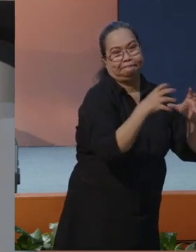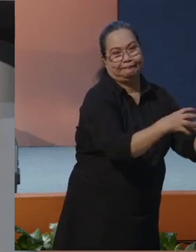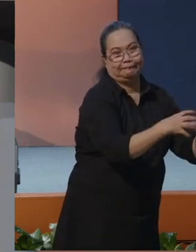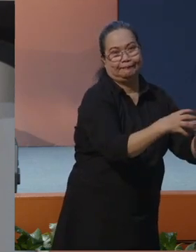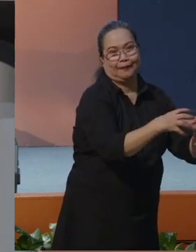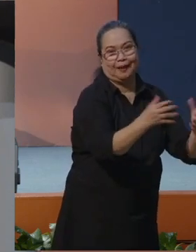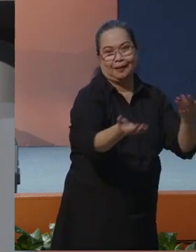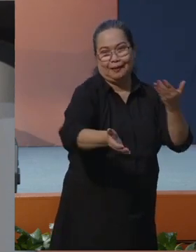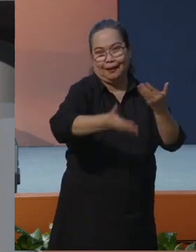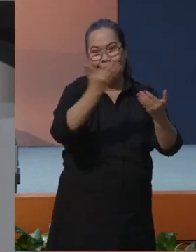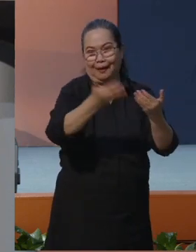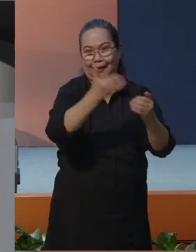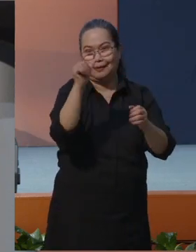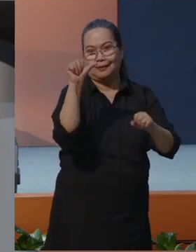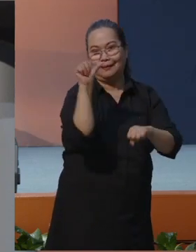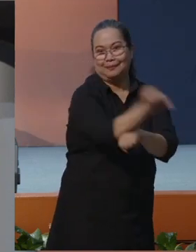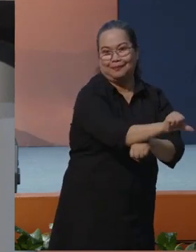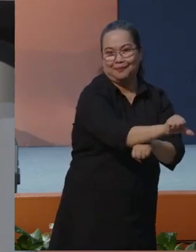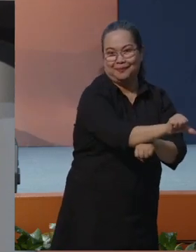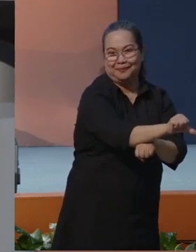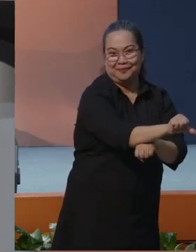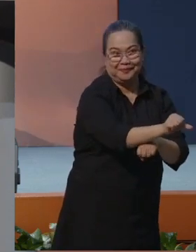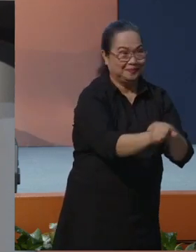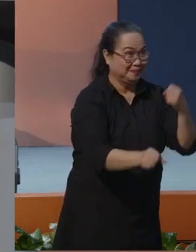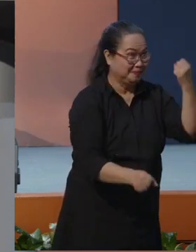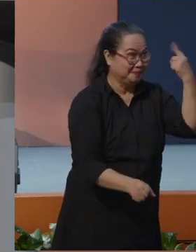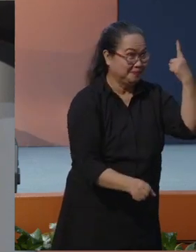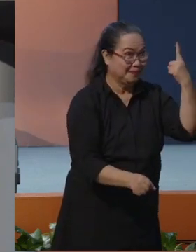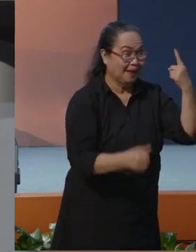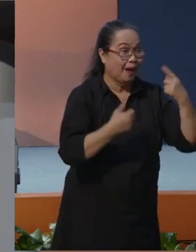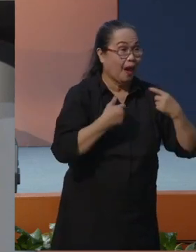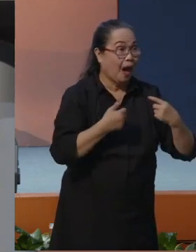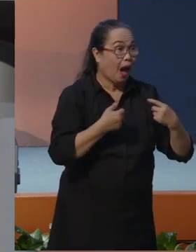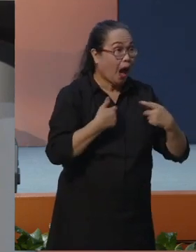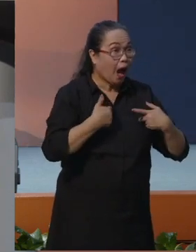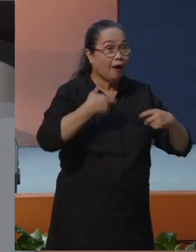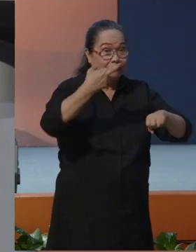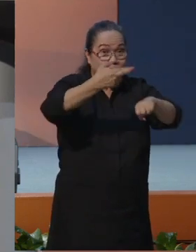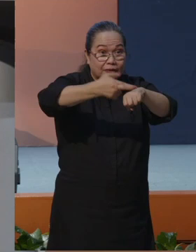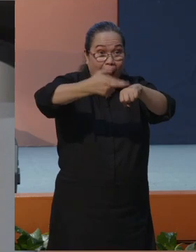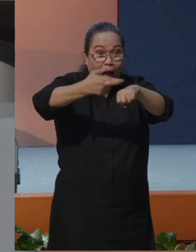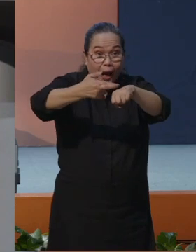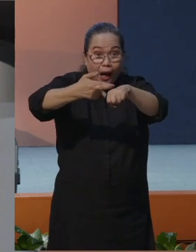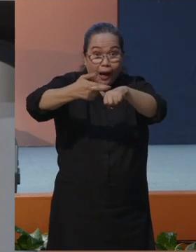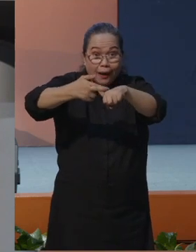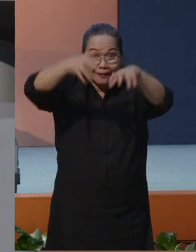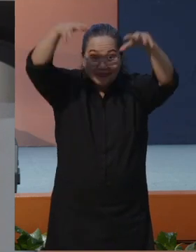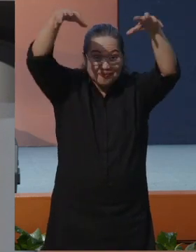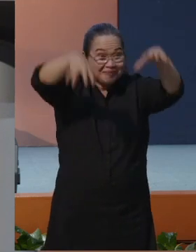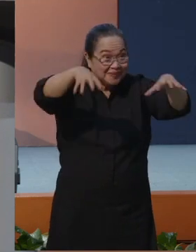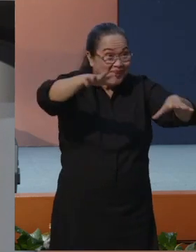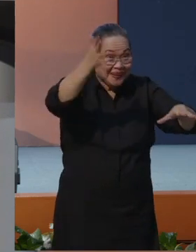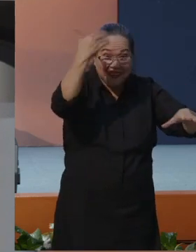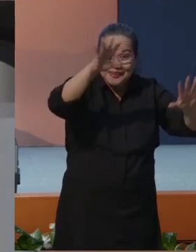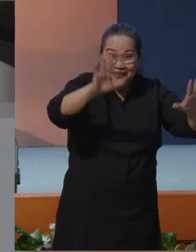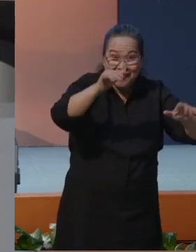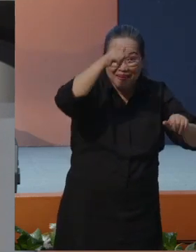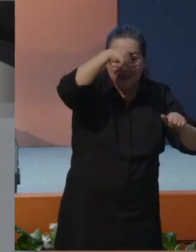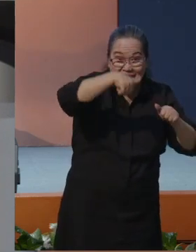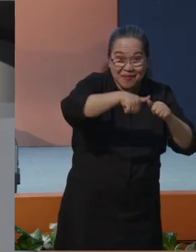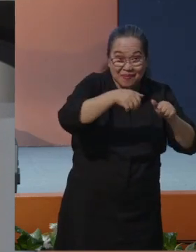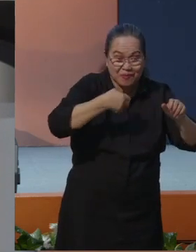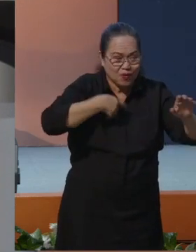natin sa chapter 10 na pinaulanan sila ng hailstone. Kaya lang, ang tinamaan lang yung